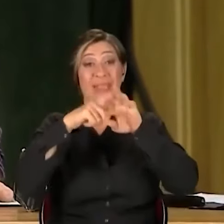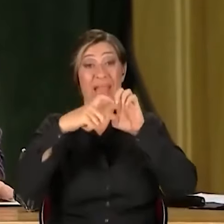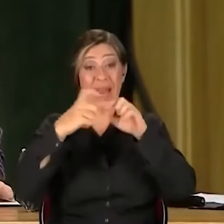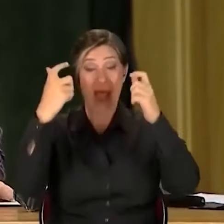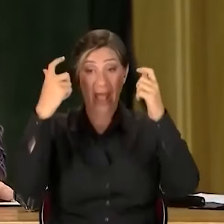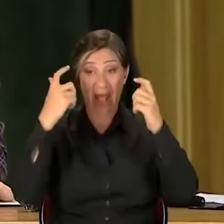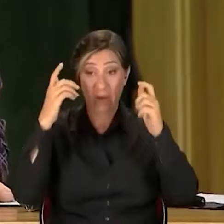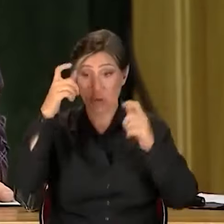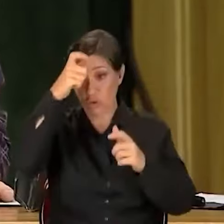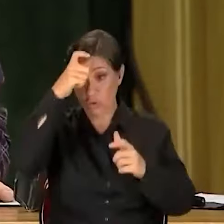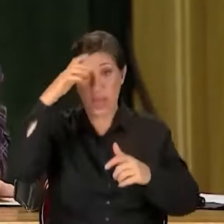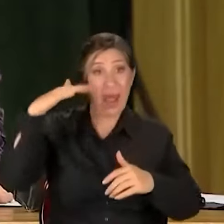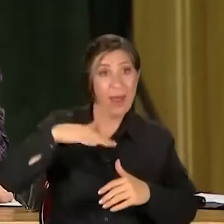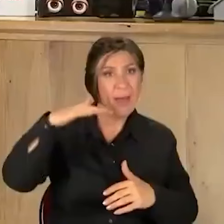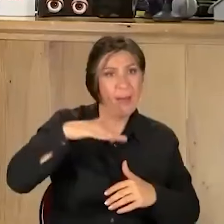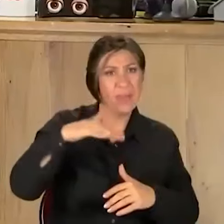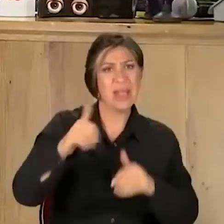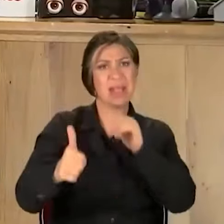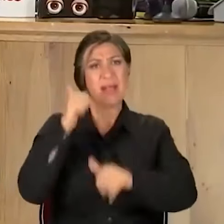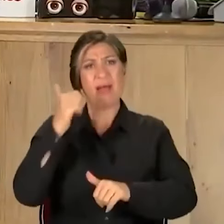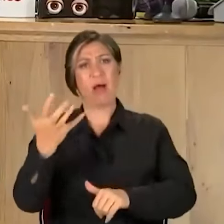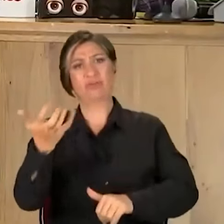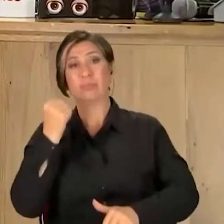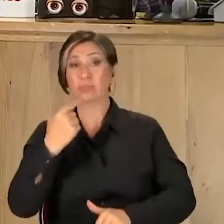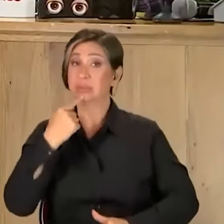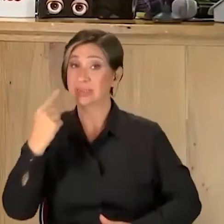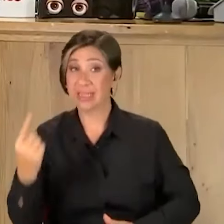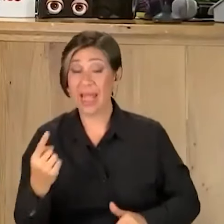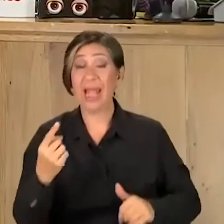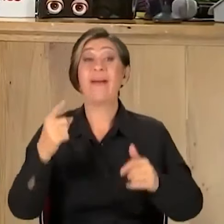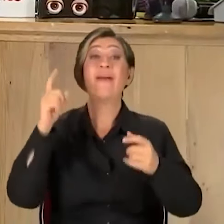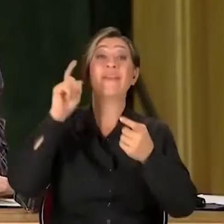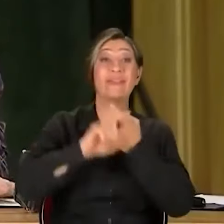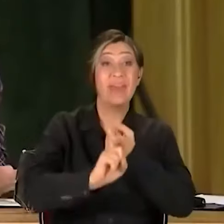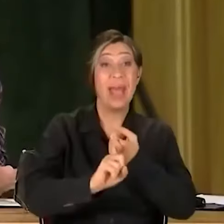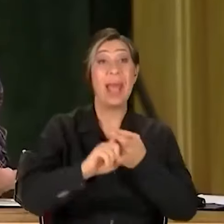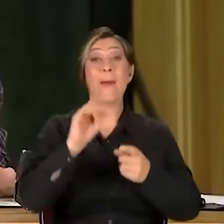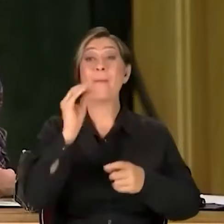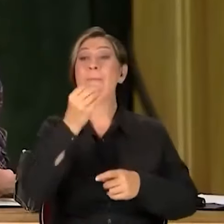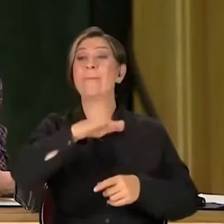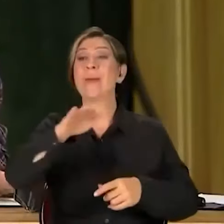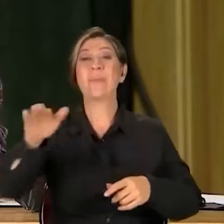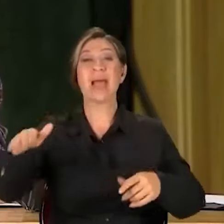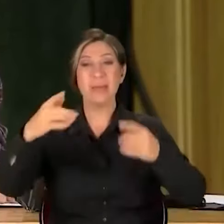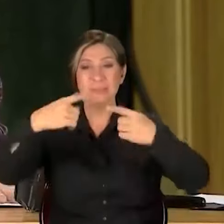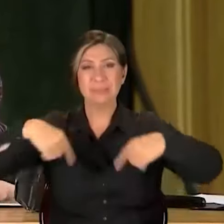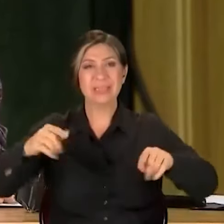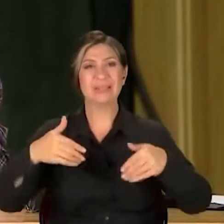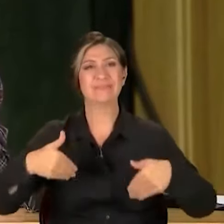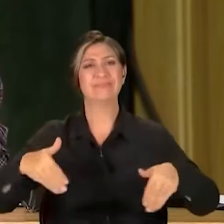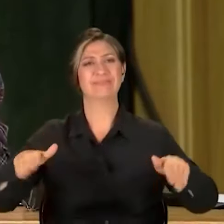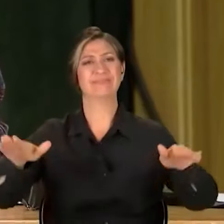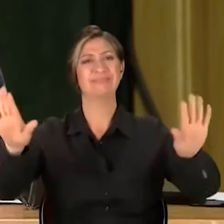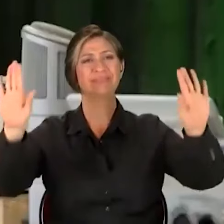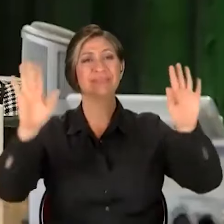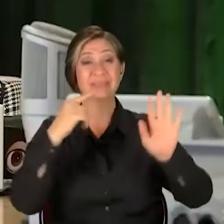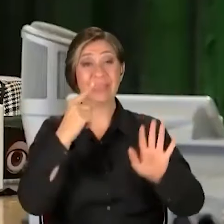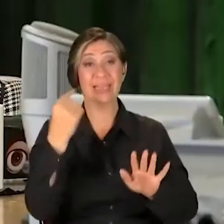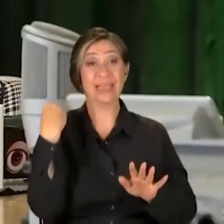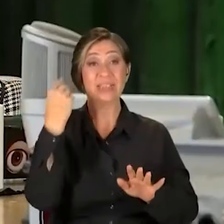olan Türkçe rapi geri alacakmış de. Ve bebeleri pistten alalım diyerek